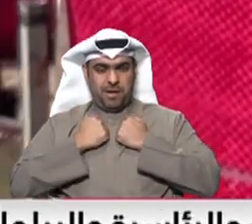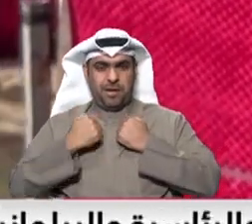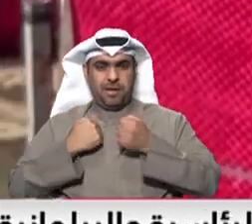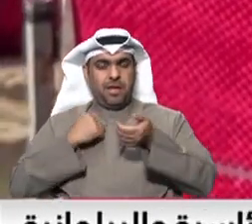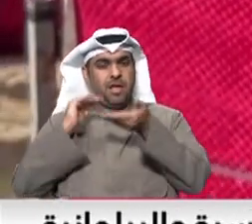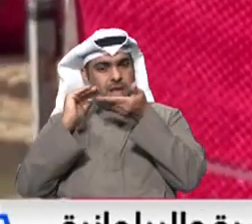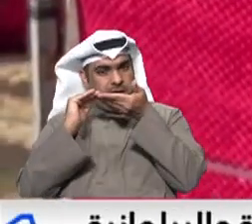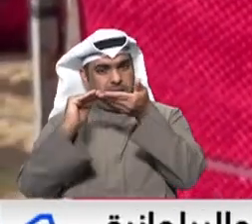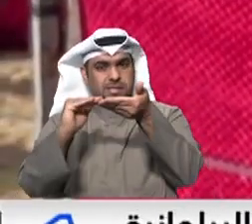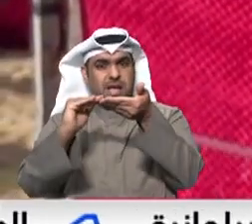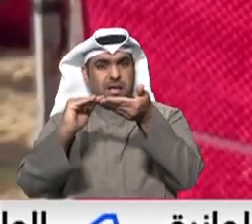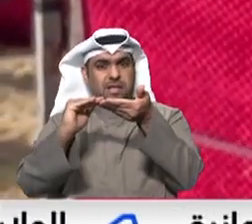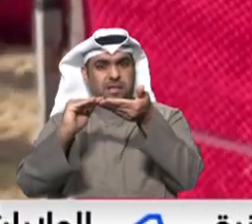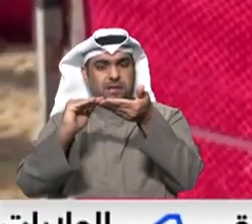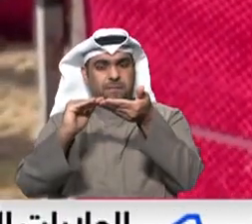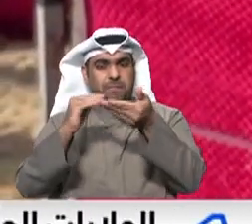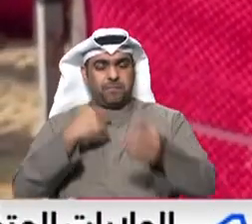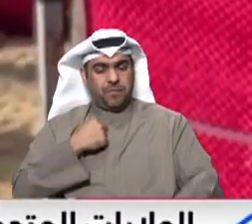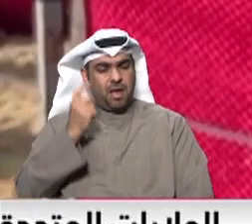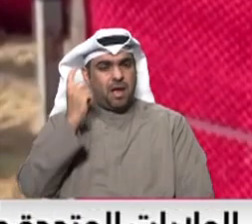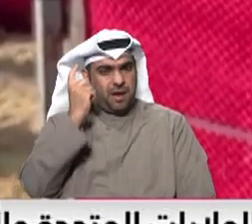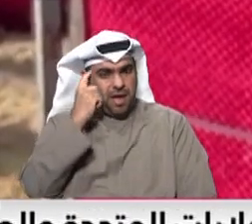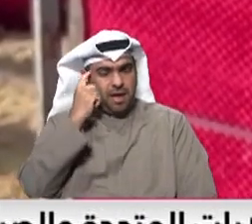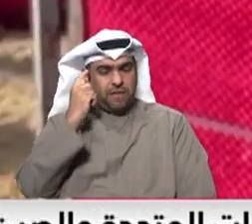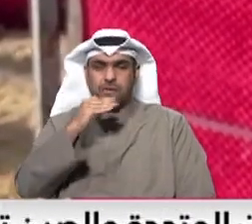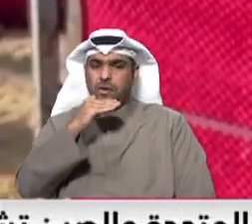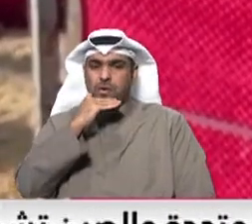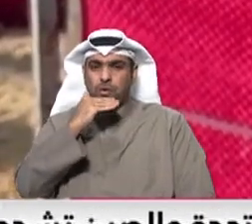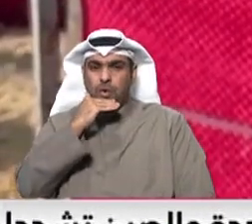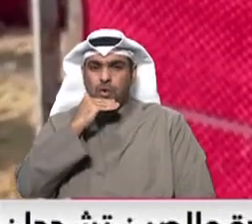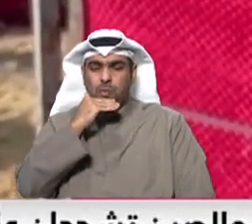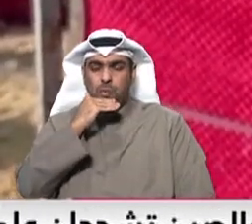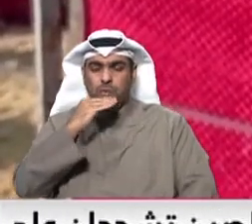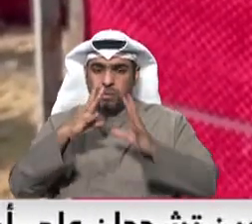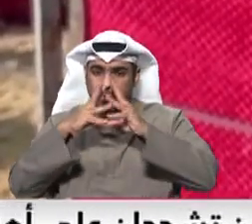ما حسسهمش بغيابه، وأنا عارفة إنه الأب فيش حدا بياخد مكانه.